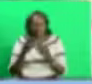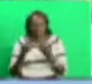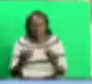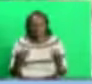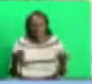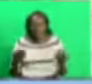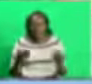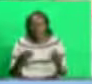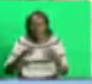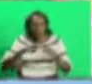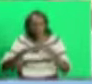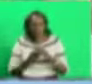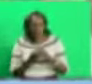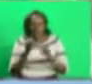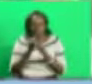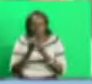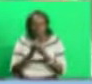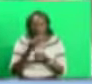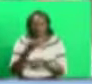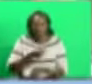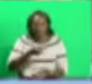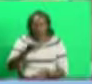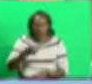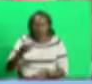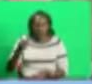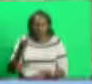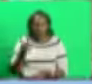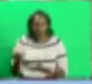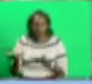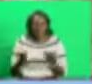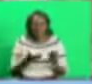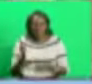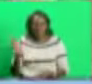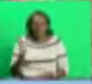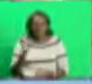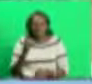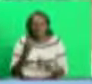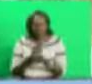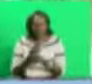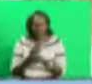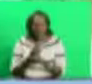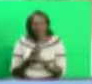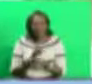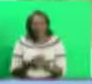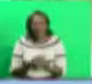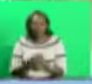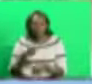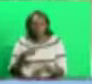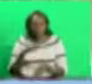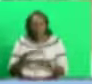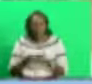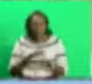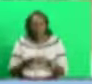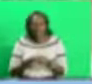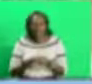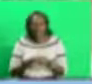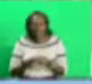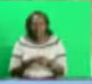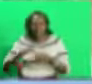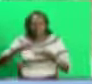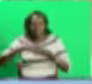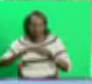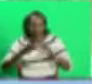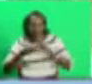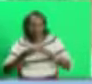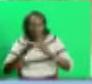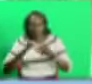za kuanzisha kazi ya uchoraji ambayo ilimletea wateja mbalimbali. Ndio nipate materials za hii mold.